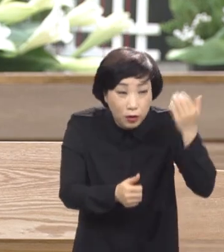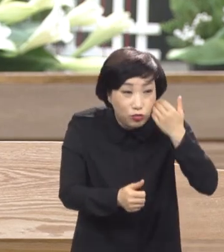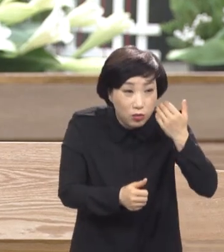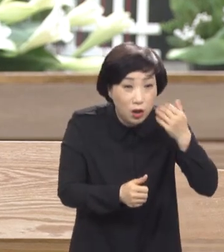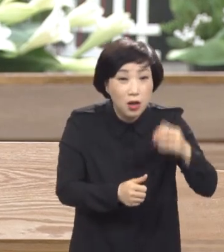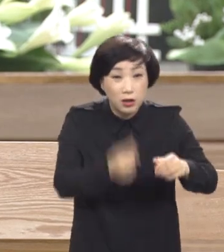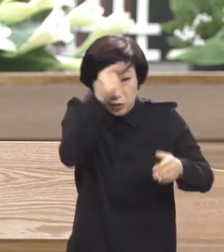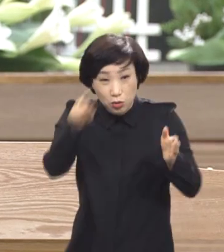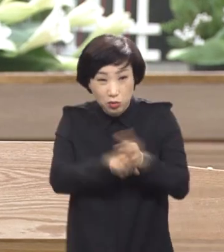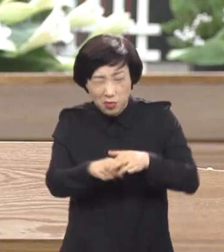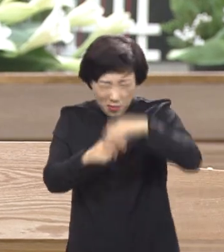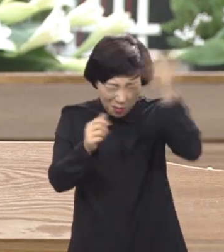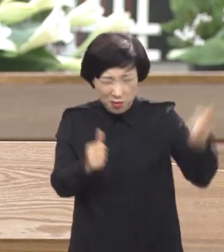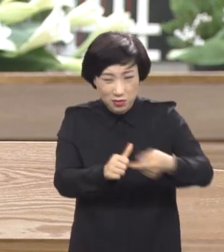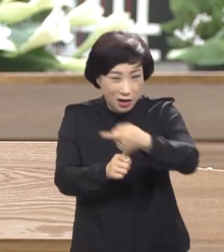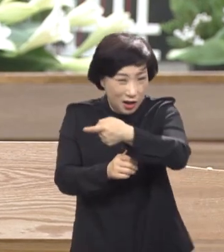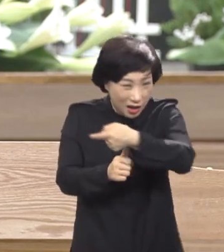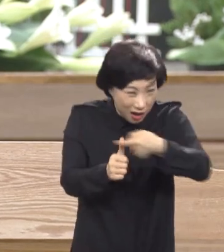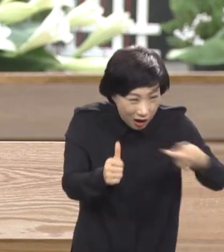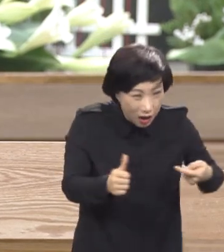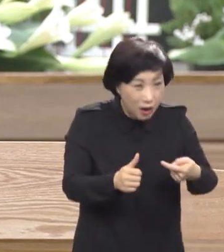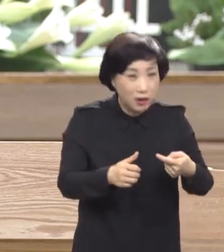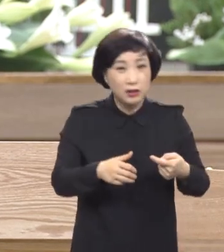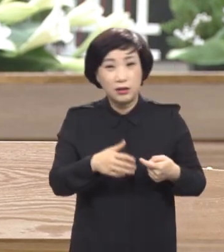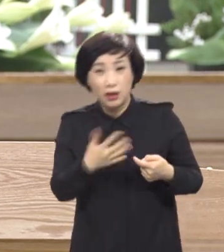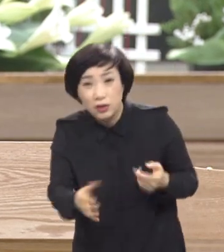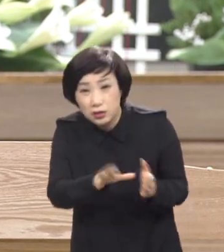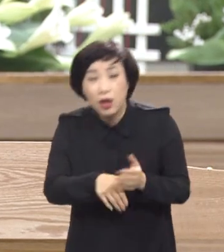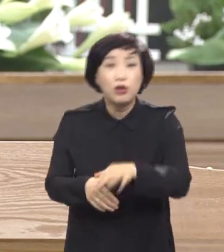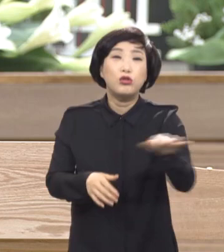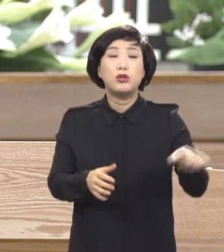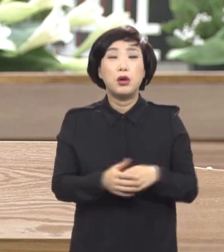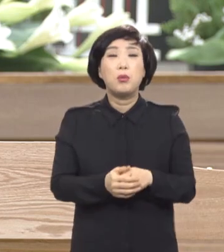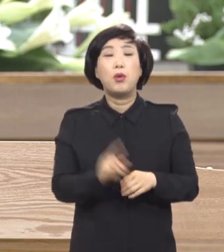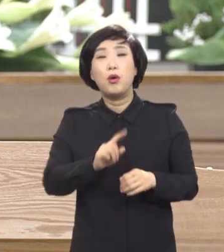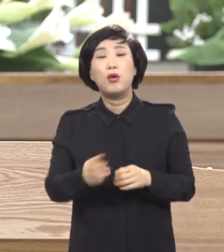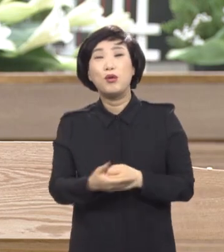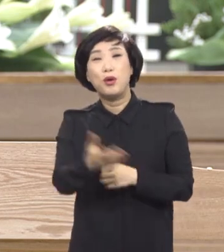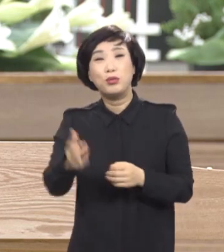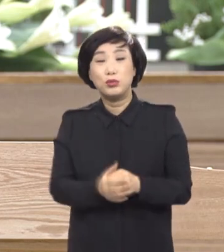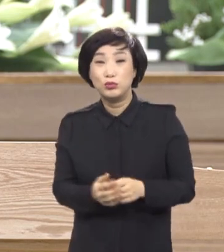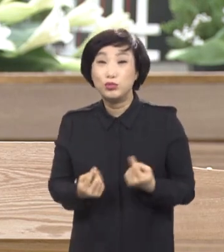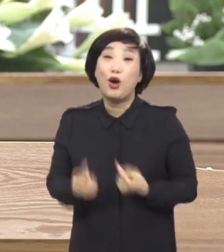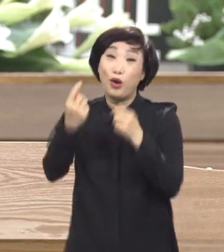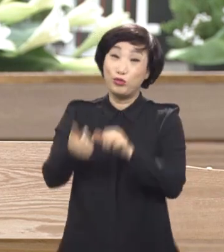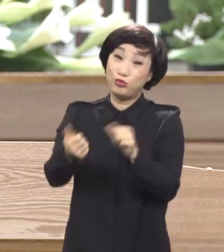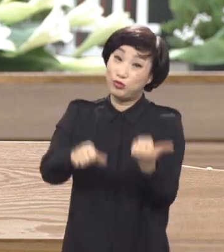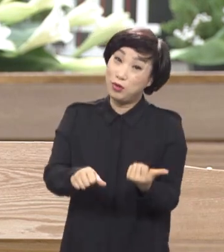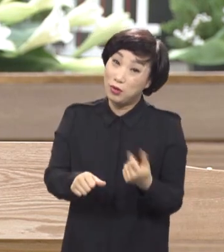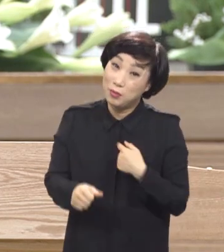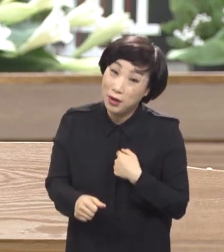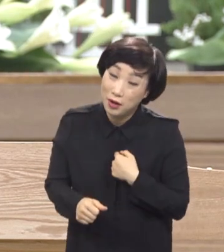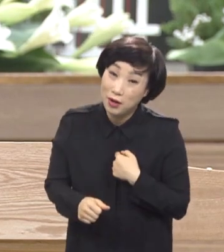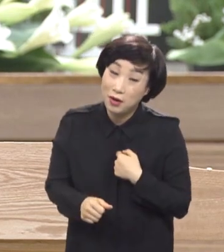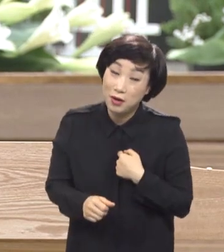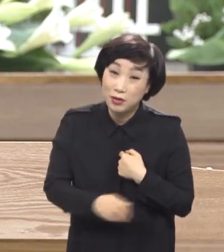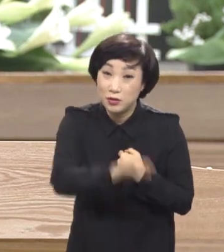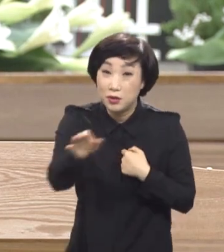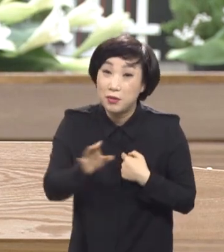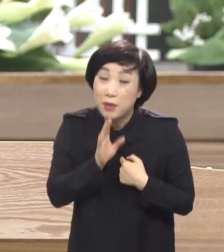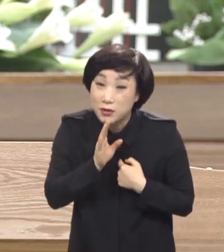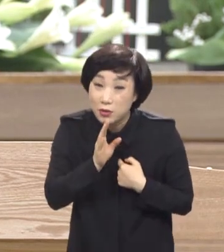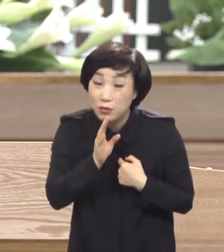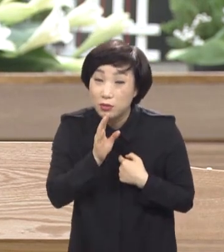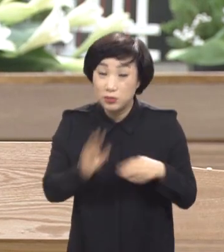기독교위를 다 죽인다고 할 때 어차피 늙어서 죽을 이 목숨 하나 부지하게 해서 예수를